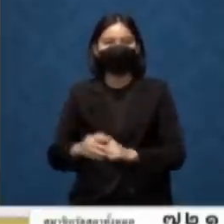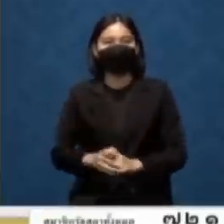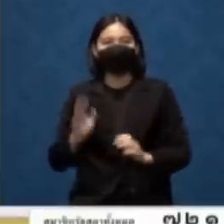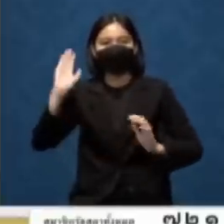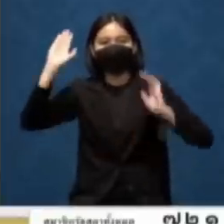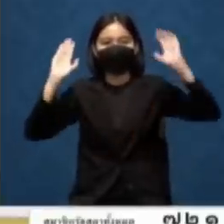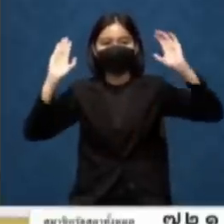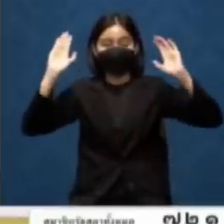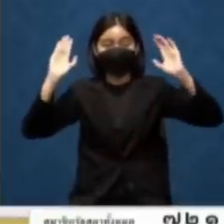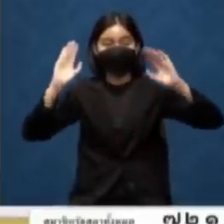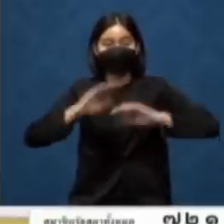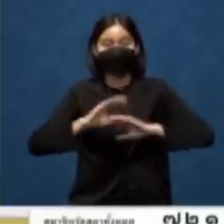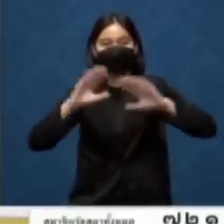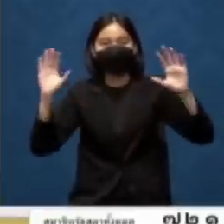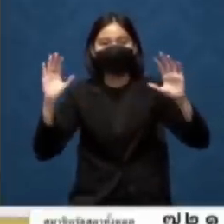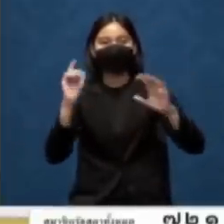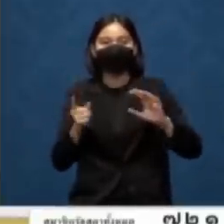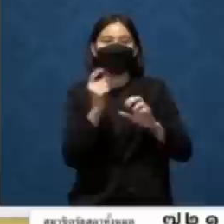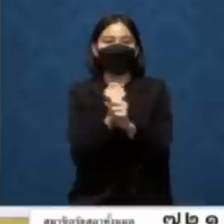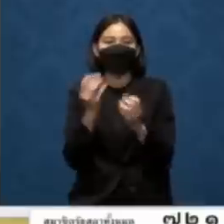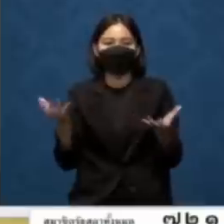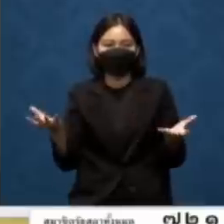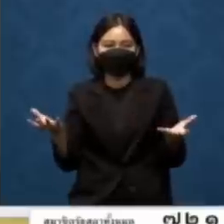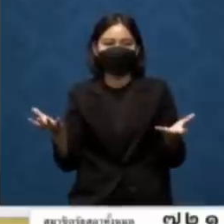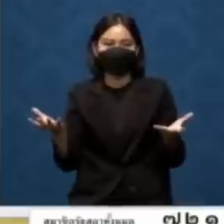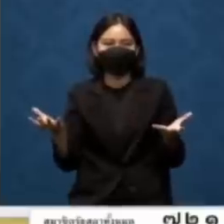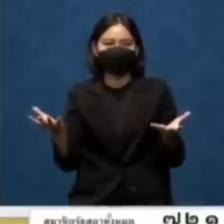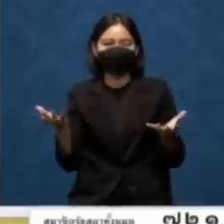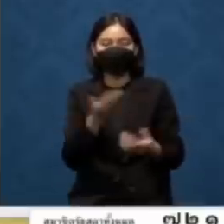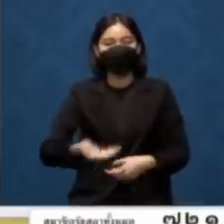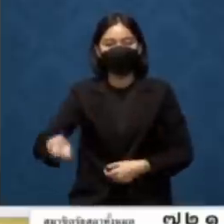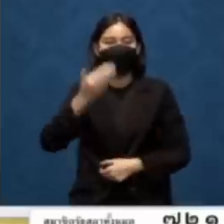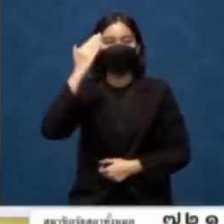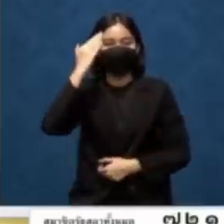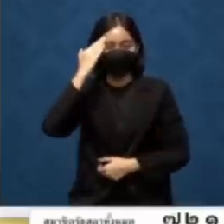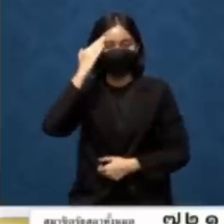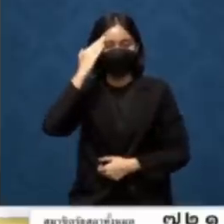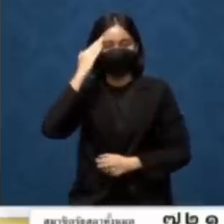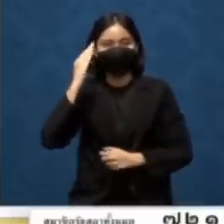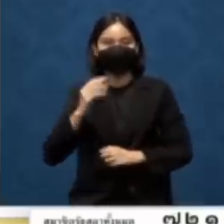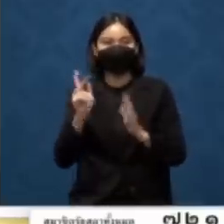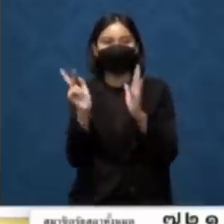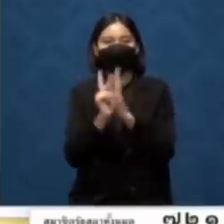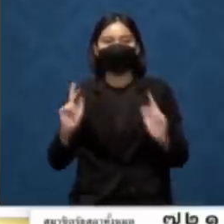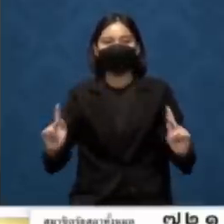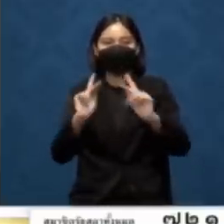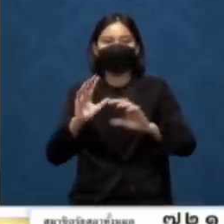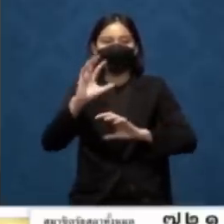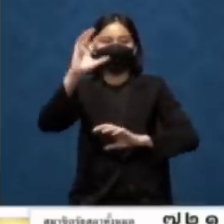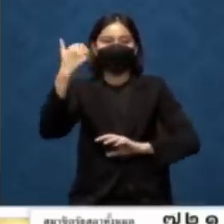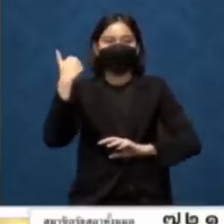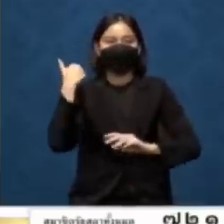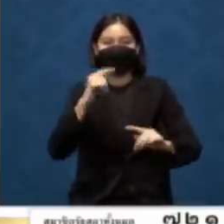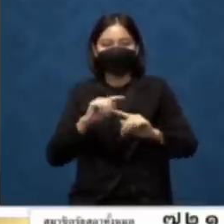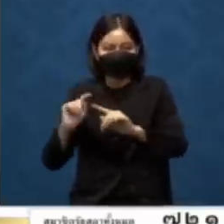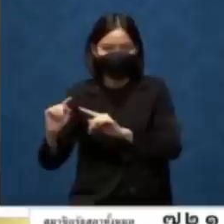เลิกเี่เอาเด๋ว yard ๆ ทำไงก็ท่เขาทุ้นีครัวคนไกลของมาหาทัยน Writingมอยู่มากมม fantastีทกไป